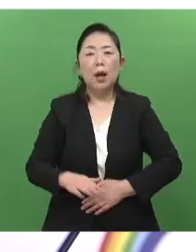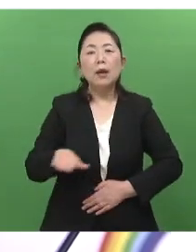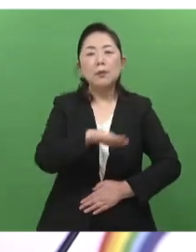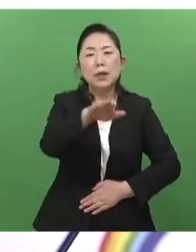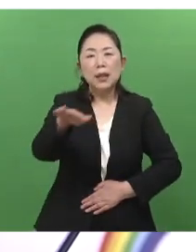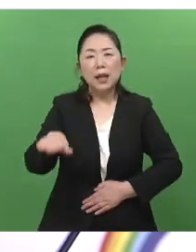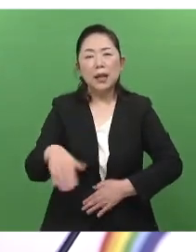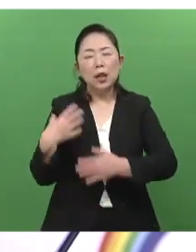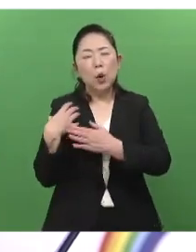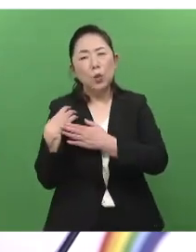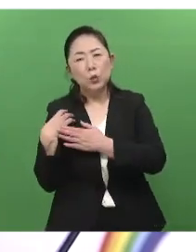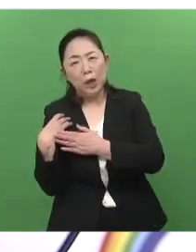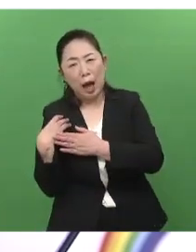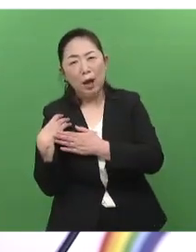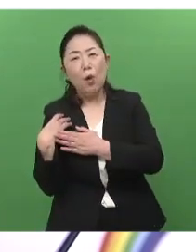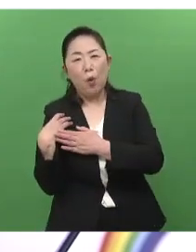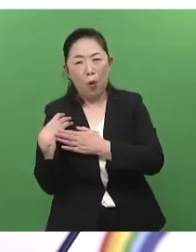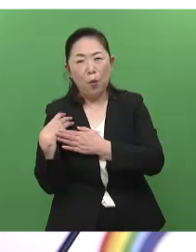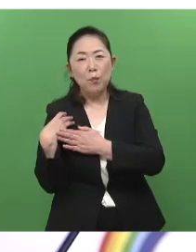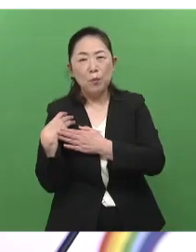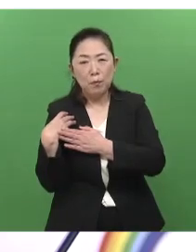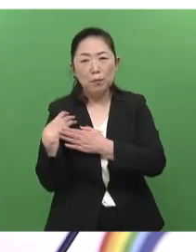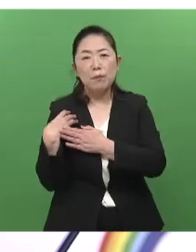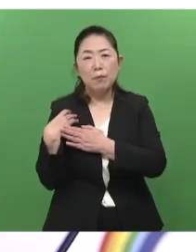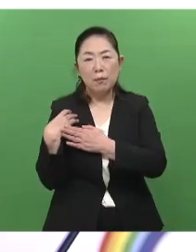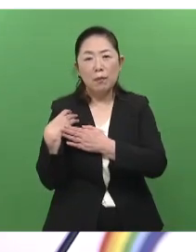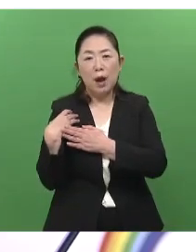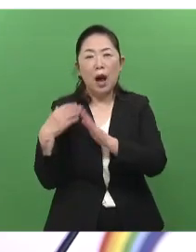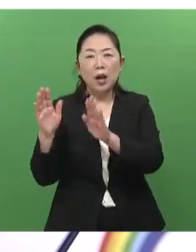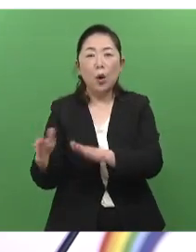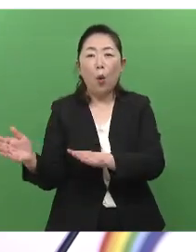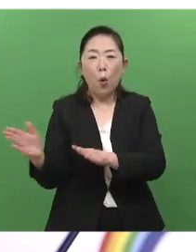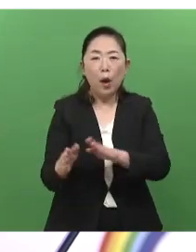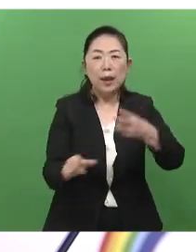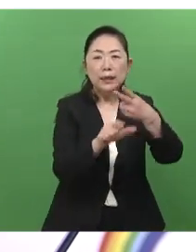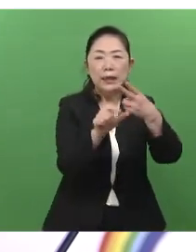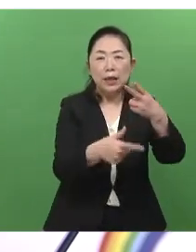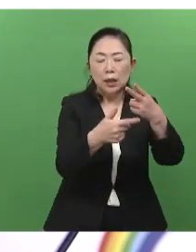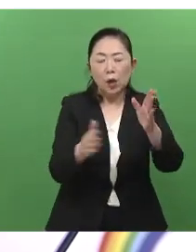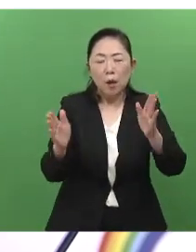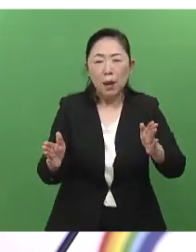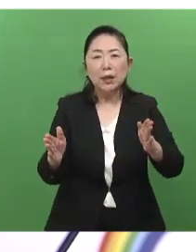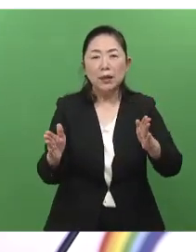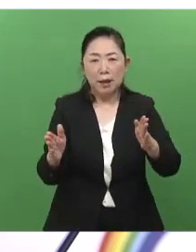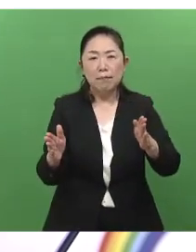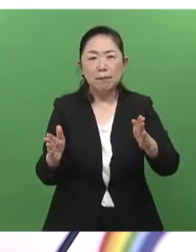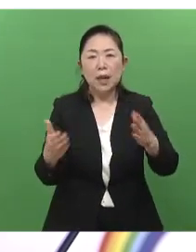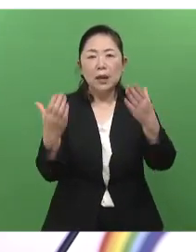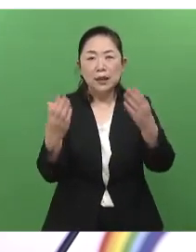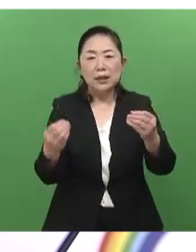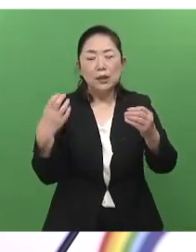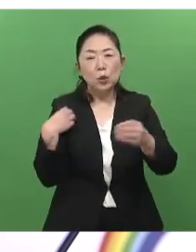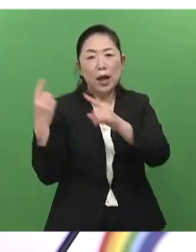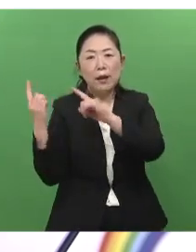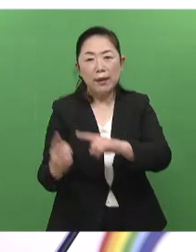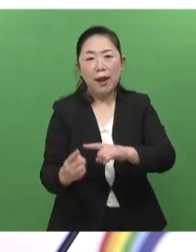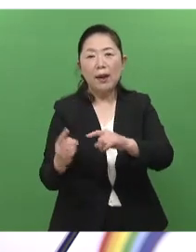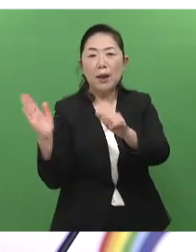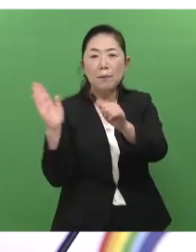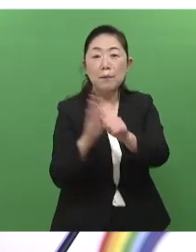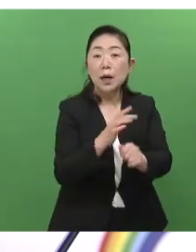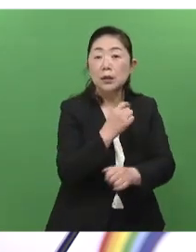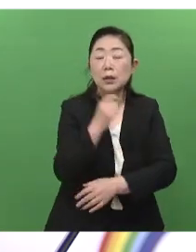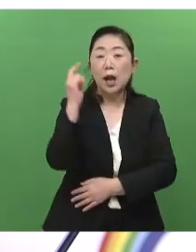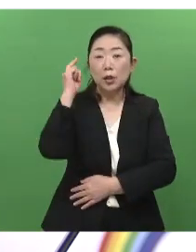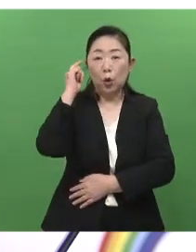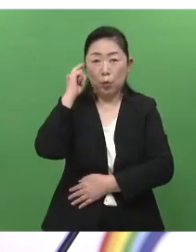この期間で徹底をしていきたいというふうに考えておりますので、まずは今日始まったばっかりの、その次の